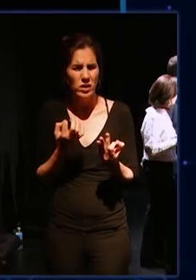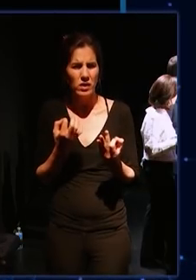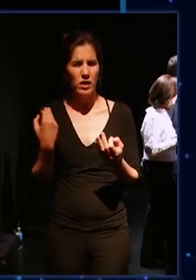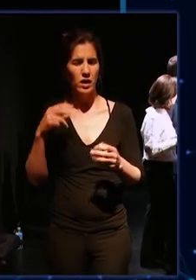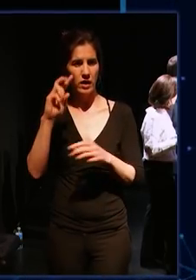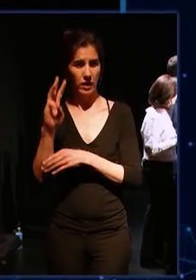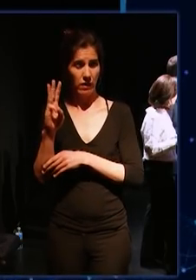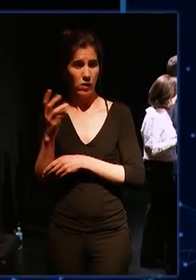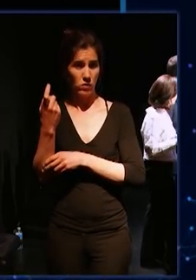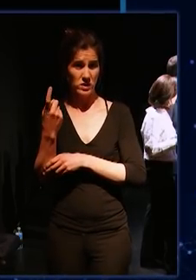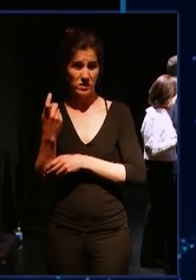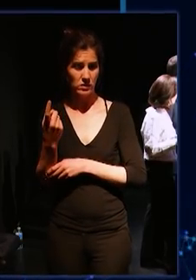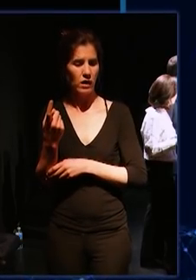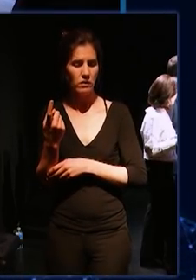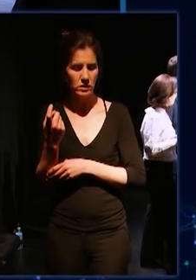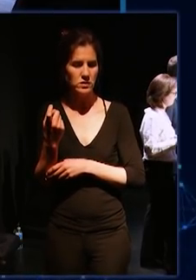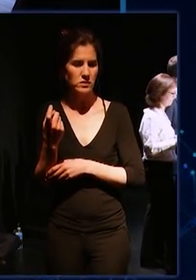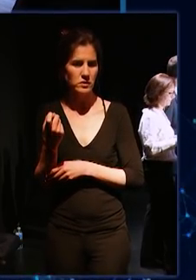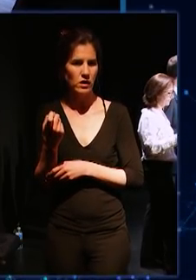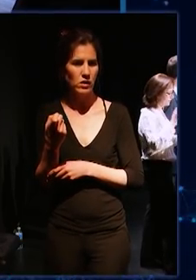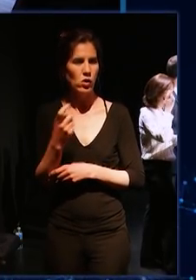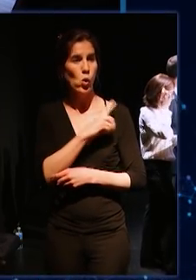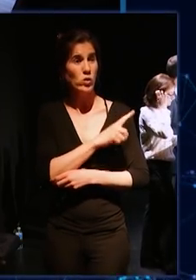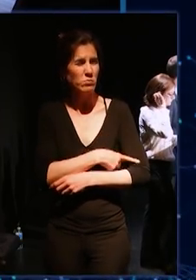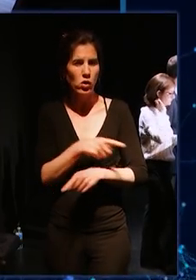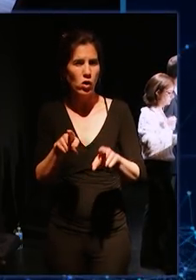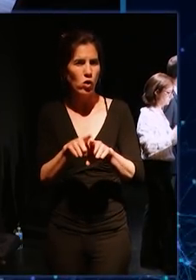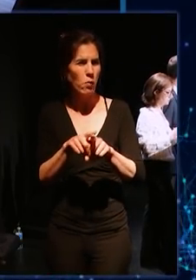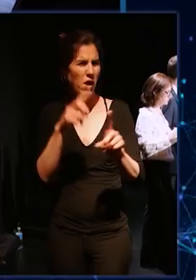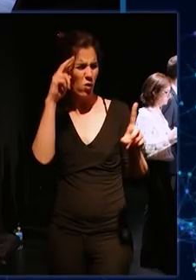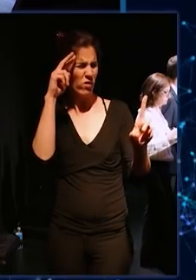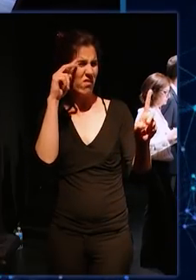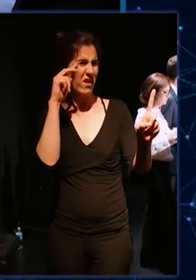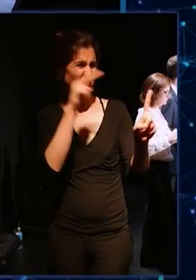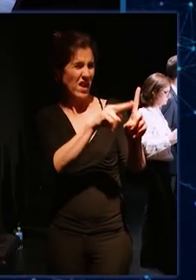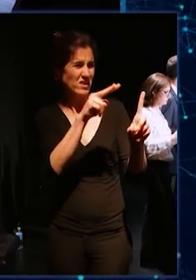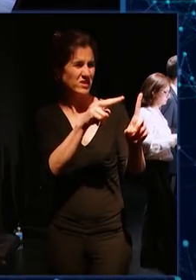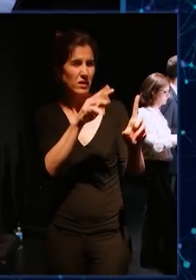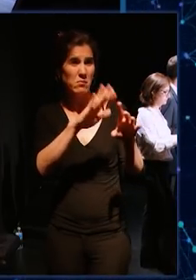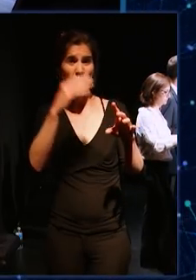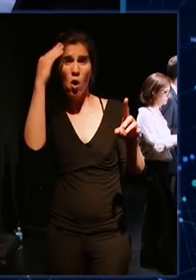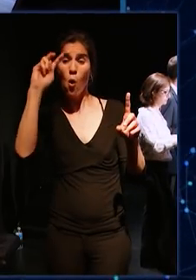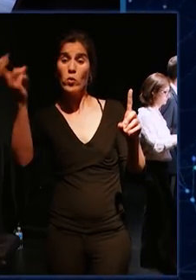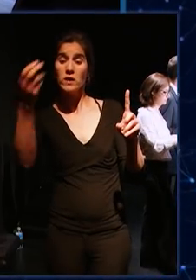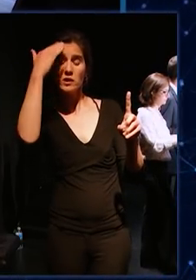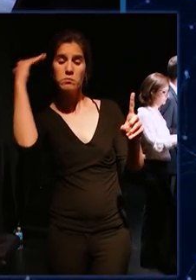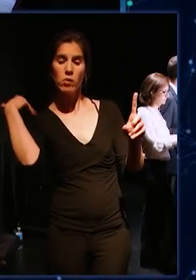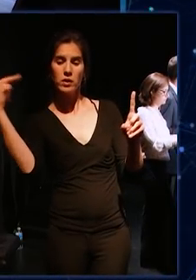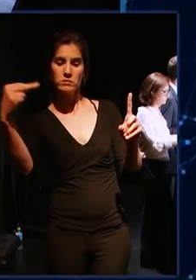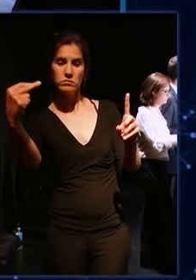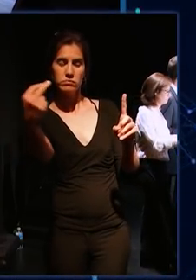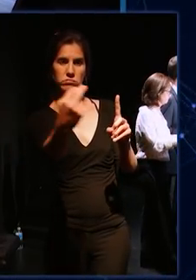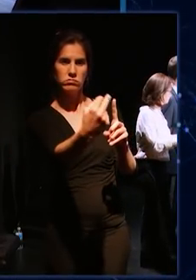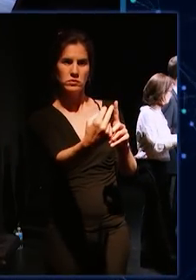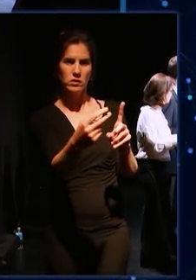esport que sigui referència de les viles, dels pobles, de la nostra mida. No cal que ens posem